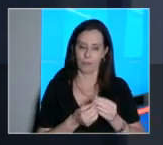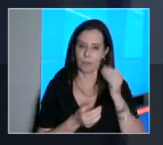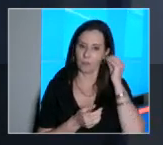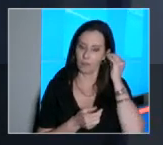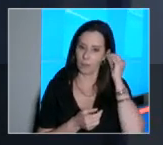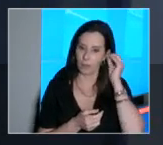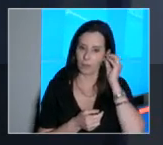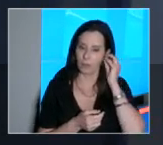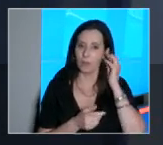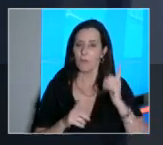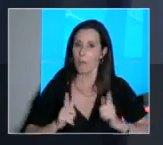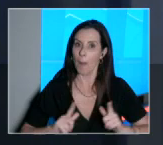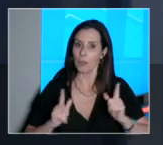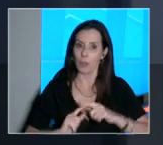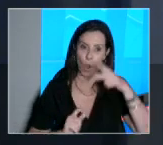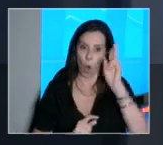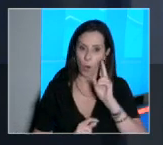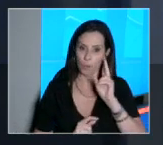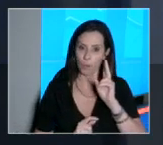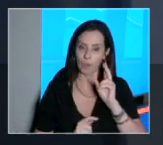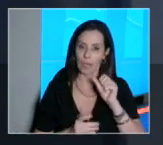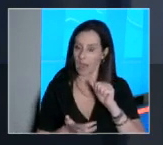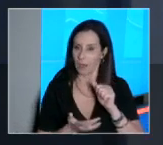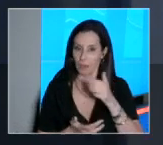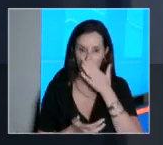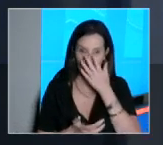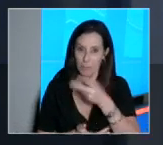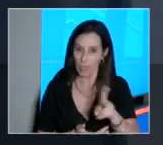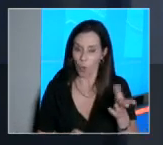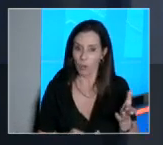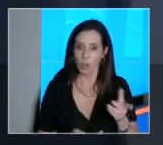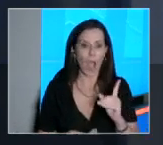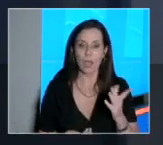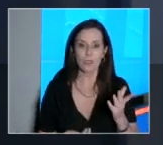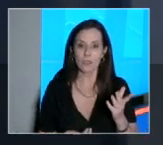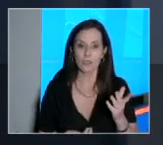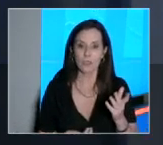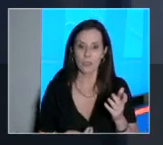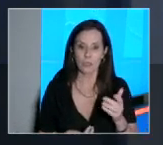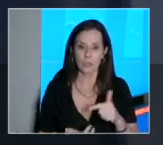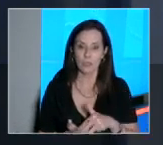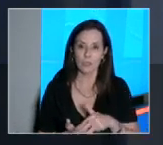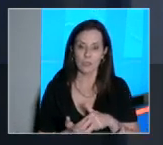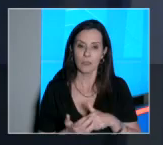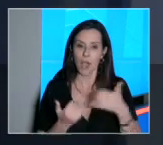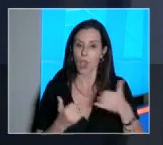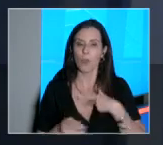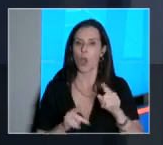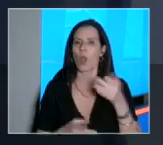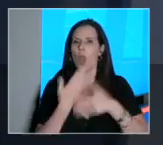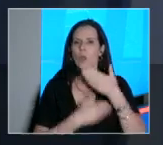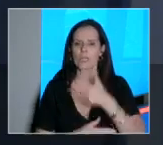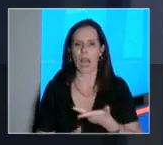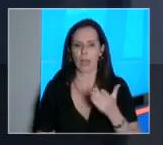ובמהלך ההמתנה הזאת, ההורים שלי מתו, אז כנראה, כיום, היום אני לא יכול